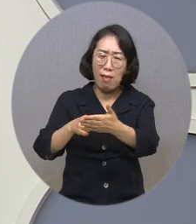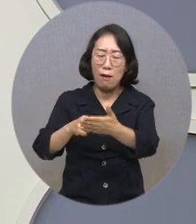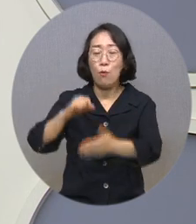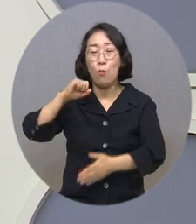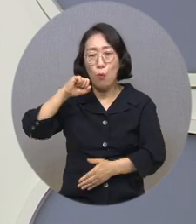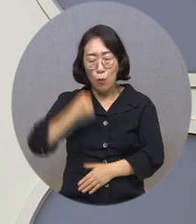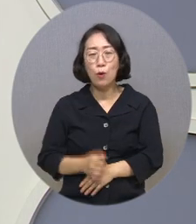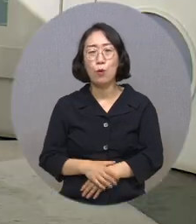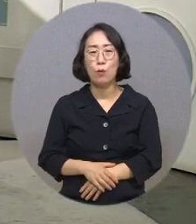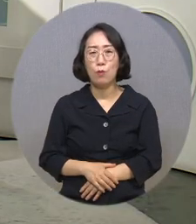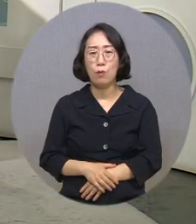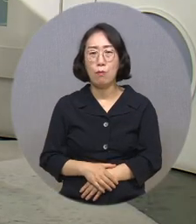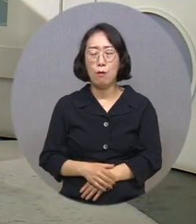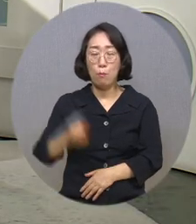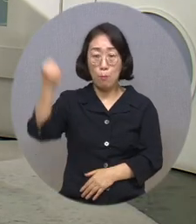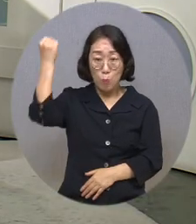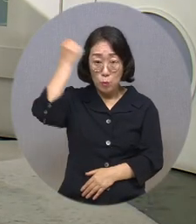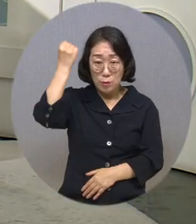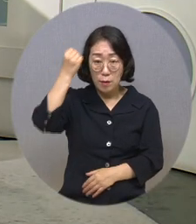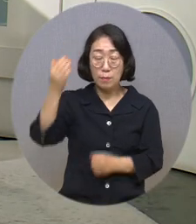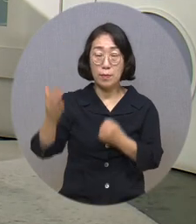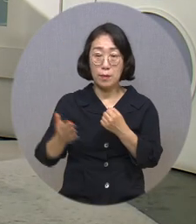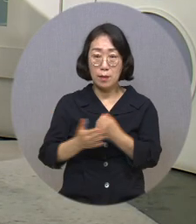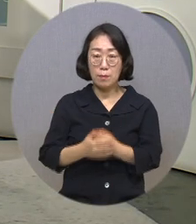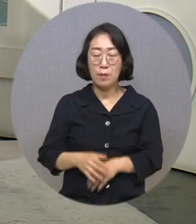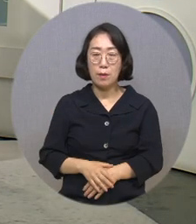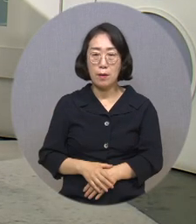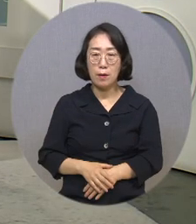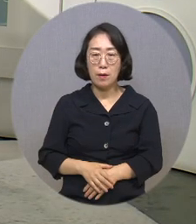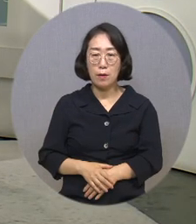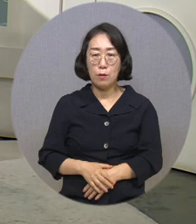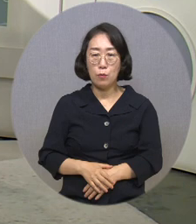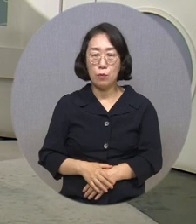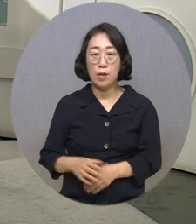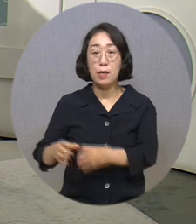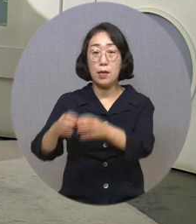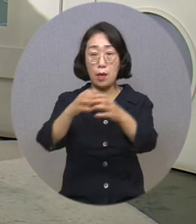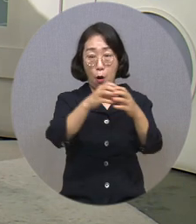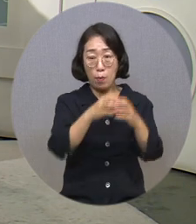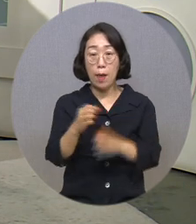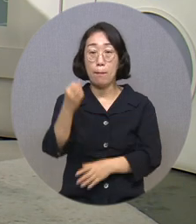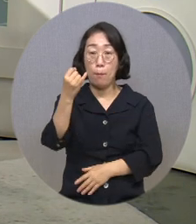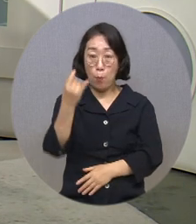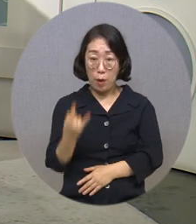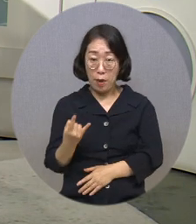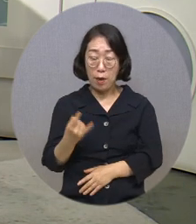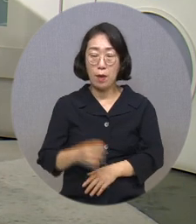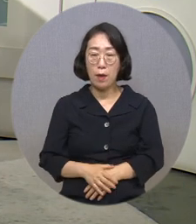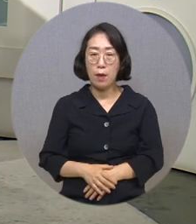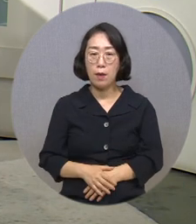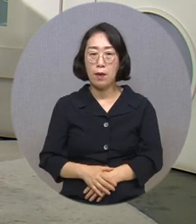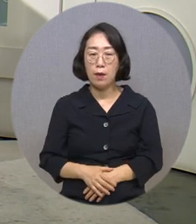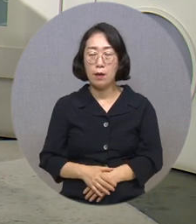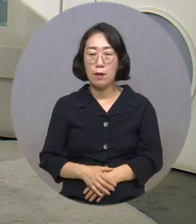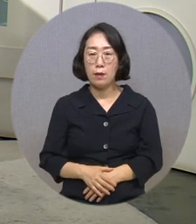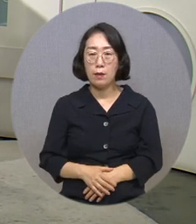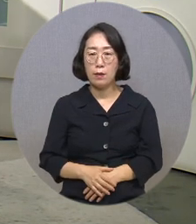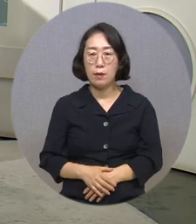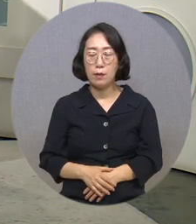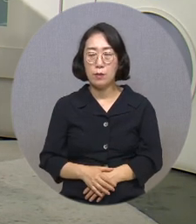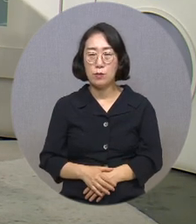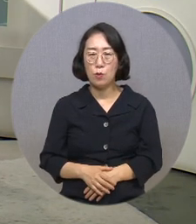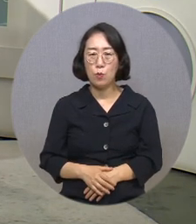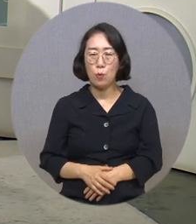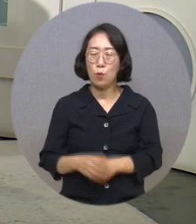게요. 그래서 이제는 우리 총장 연합회도 이제 그런 유산과 서로 만들어서